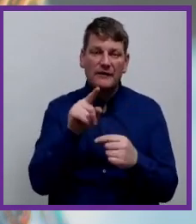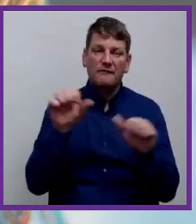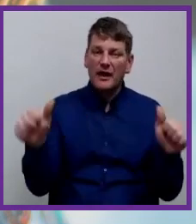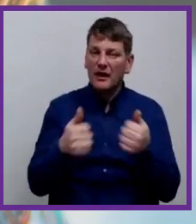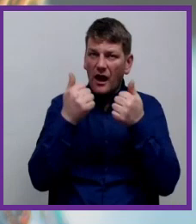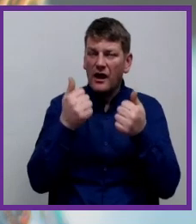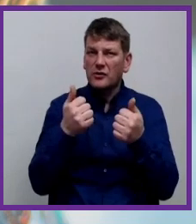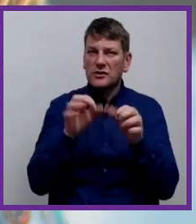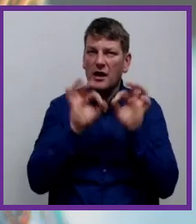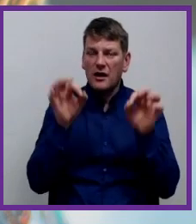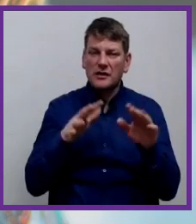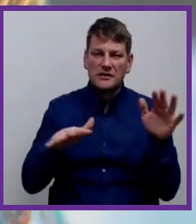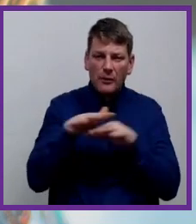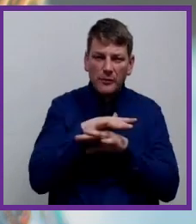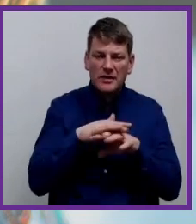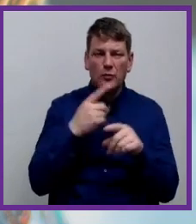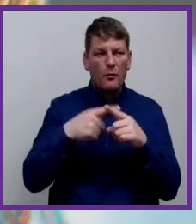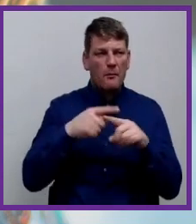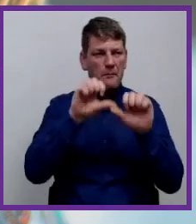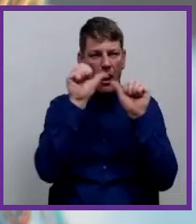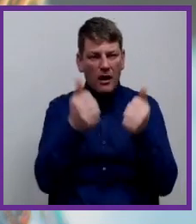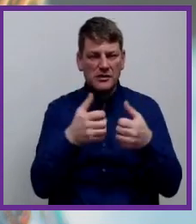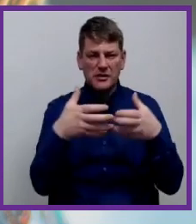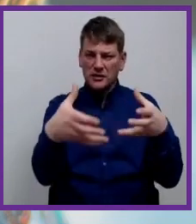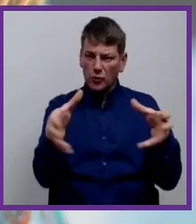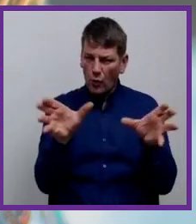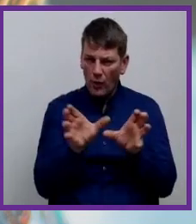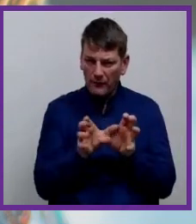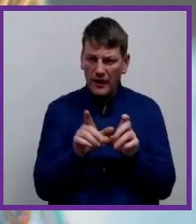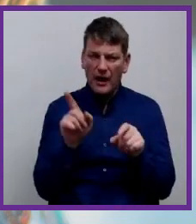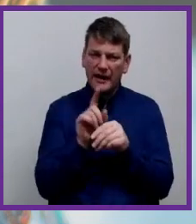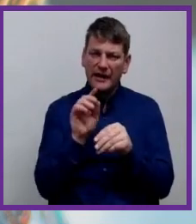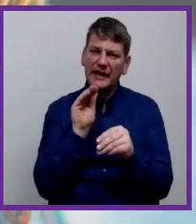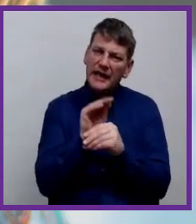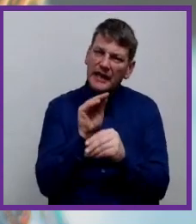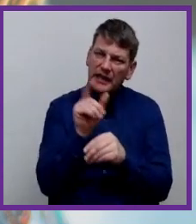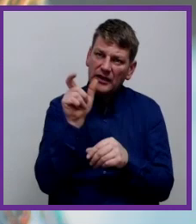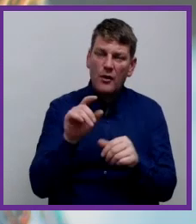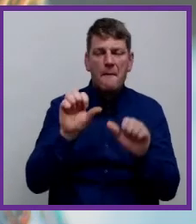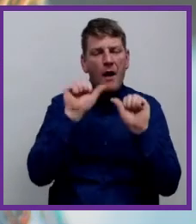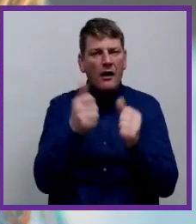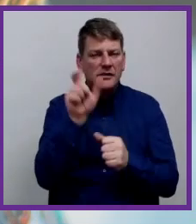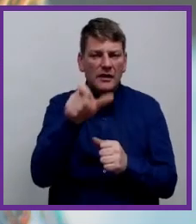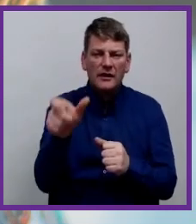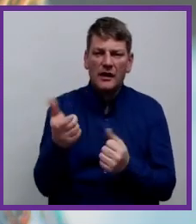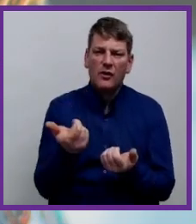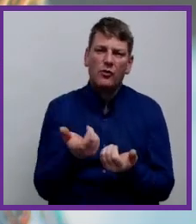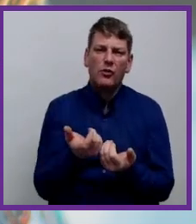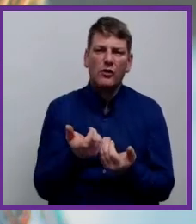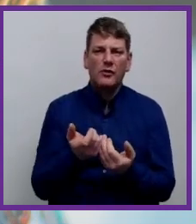sabiedrības un arī mākslas kopienas, es gribētu teikt arī kritiķu, arī mākslinieku